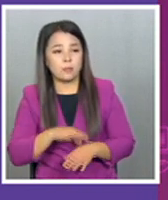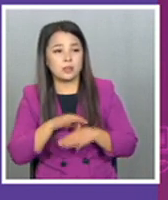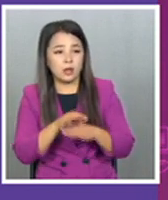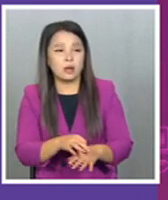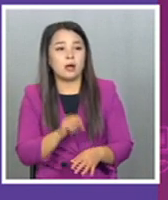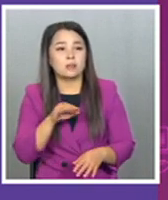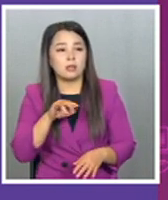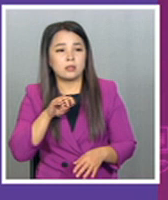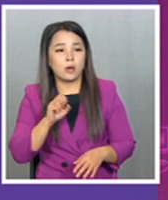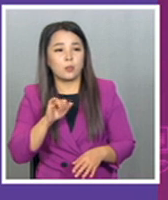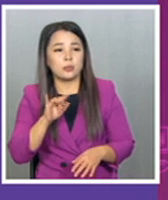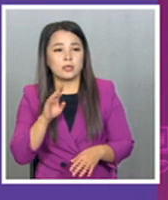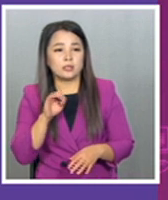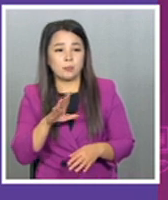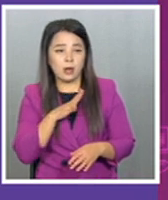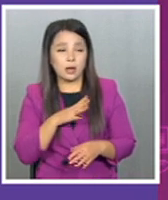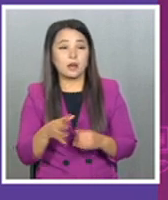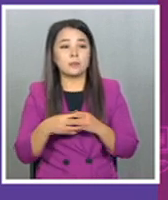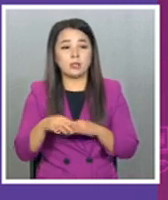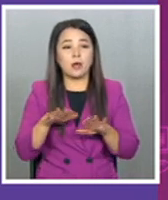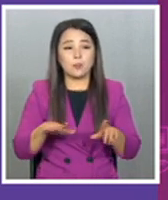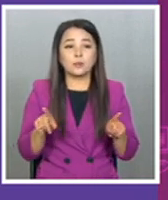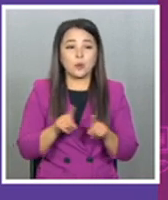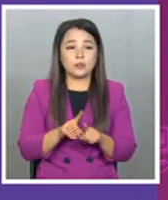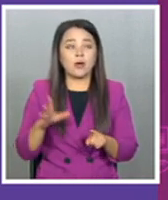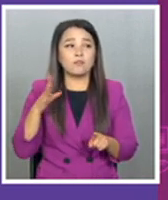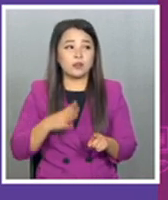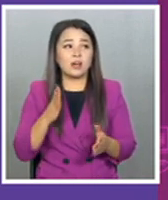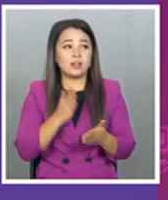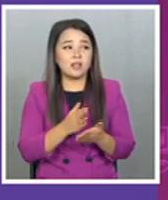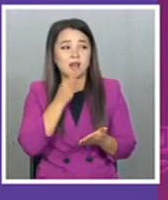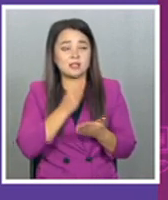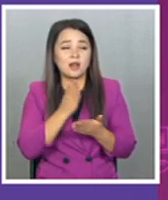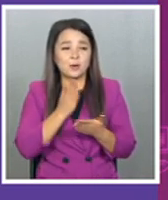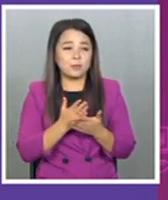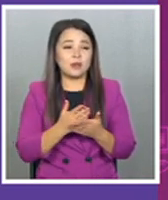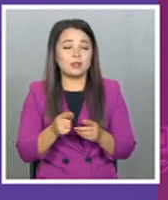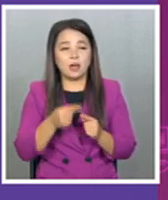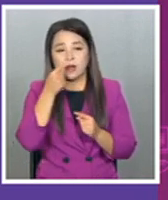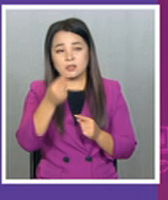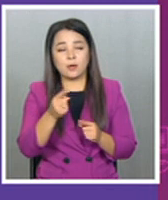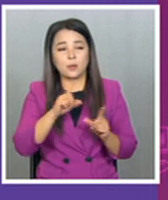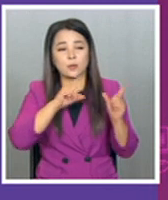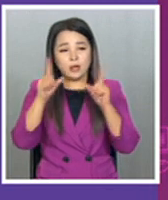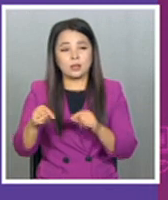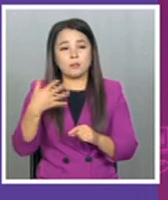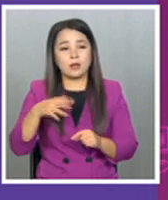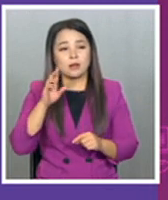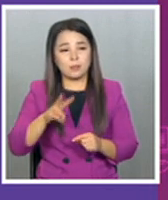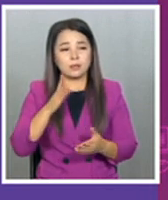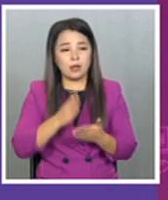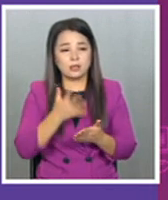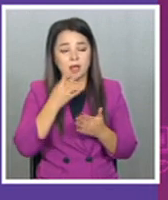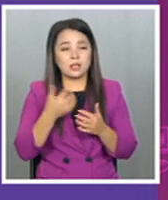область. Закончив местную начальную школу, он вынужден был один уехать за 50 километров от дома, где находилась средняя